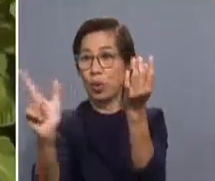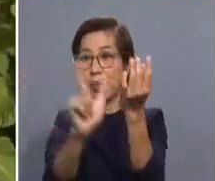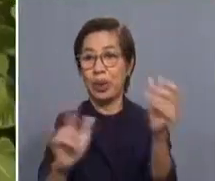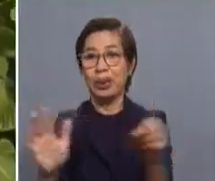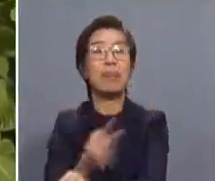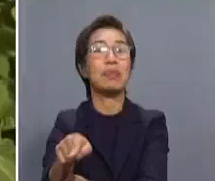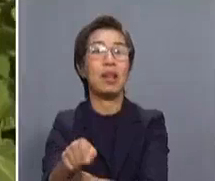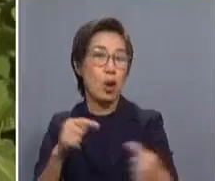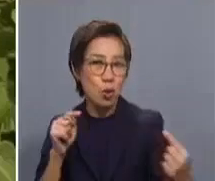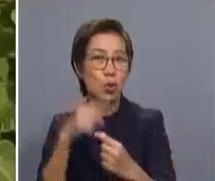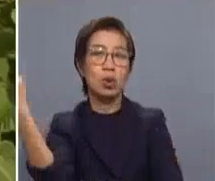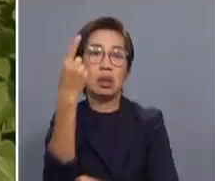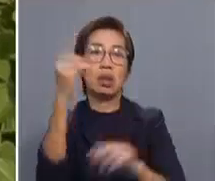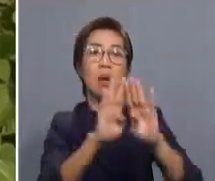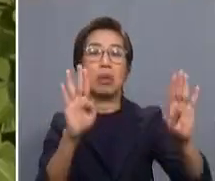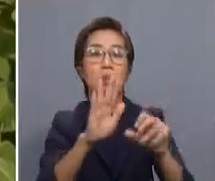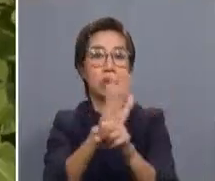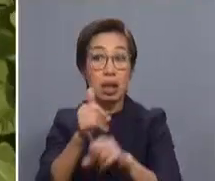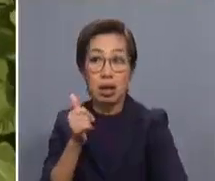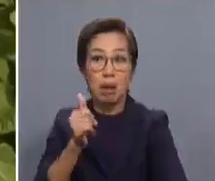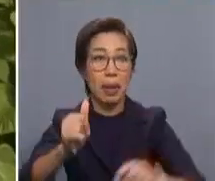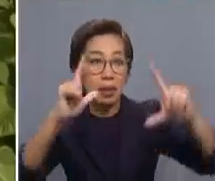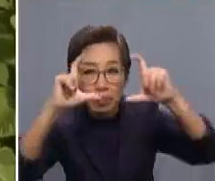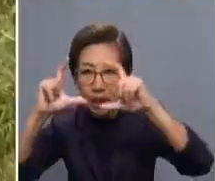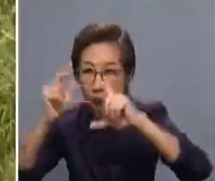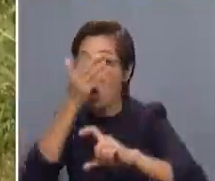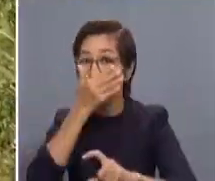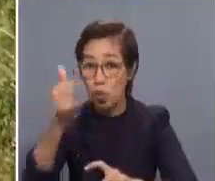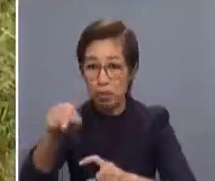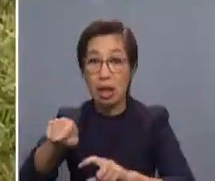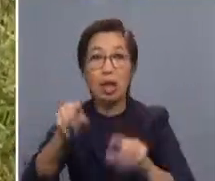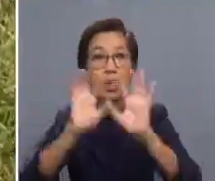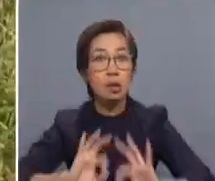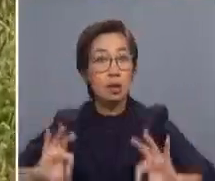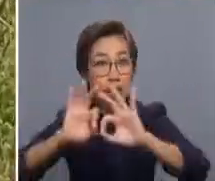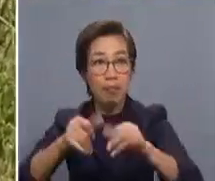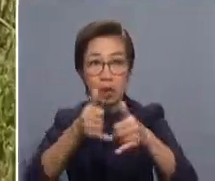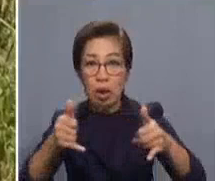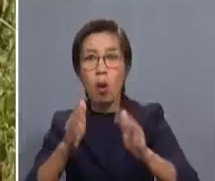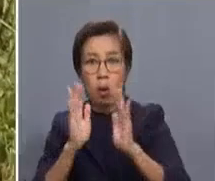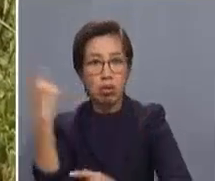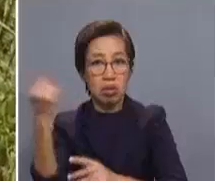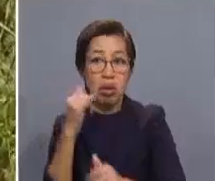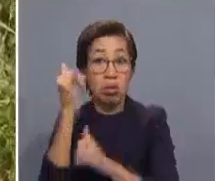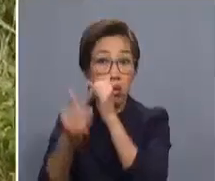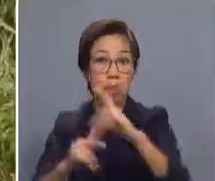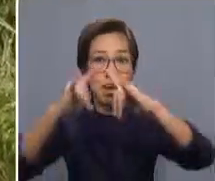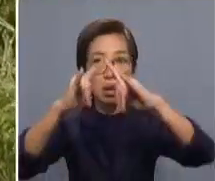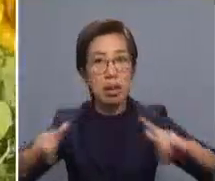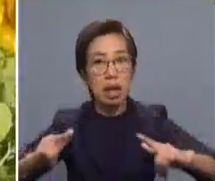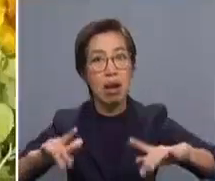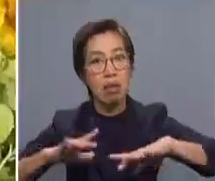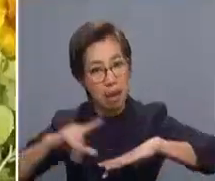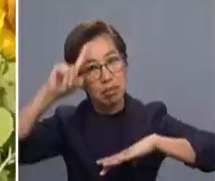ดูดให้เราได้ไปถ่ายรูปแบบสวยงามและที่สำคัญคุณผู้ชมครับยังเป็นจุดชมวิวที่ท่องเที่ยวนิยมมากางเต็นท์พักแรมในช่วง